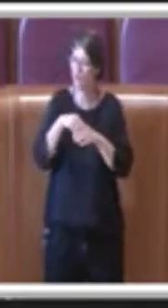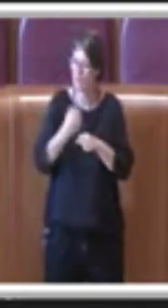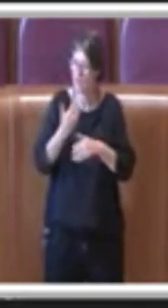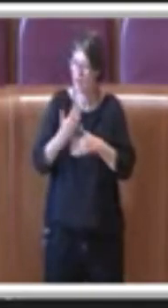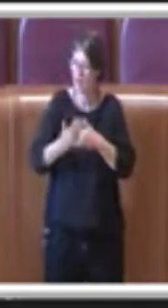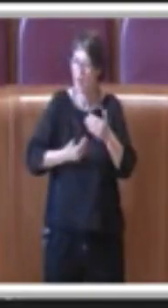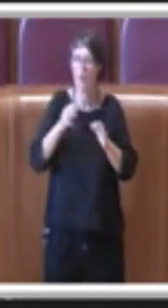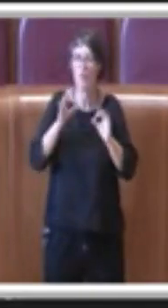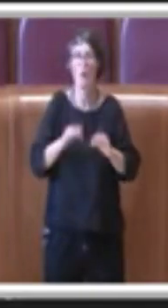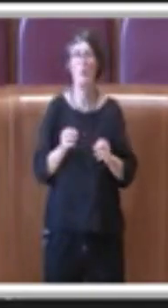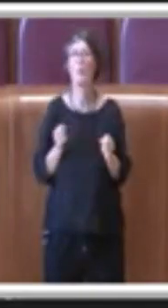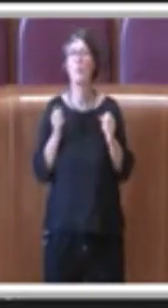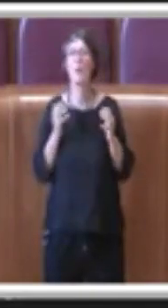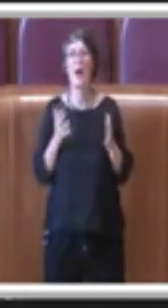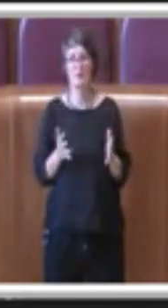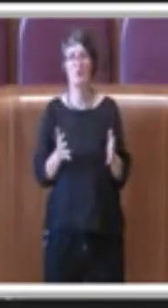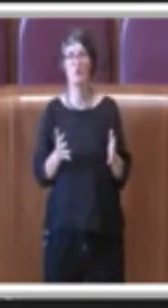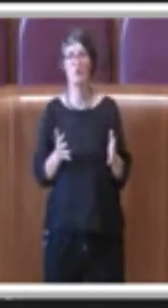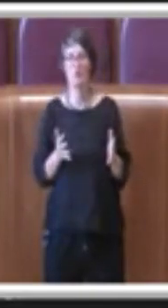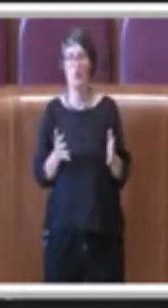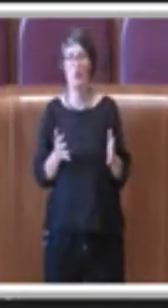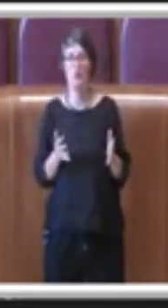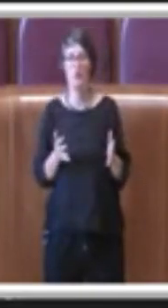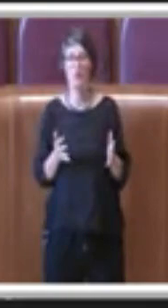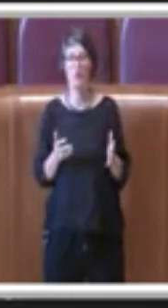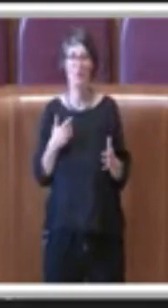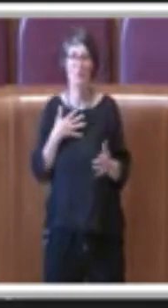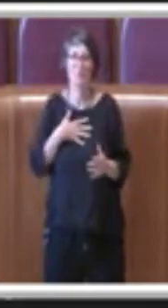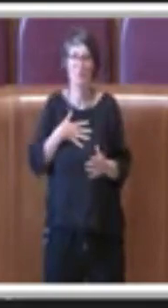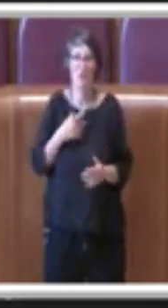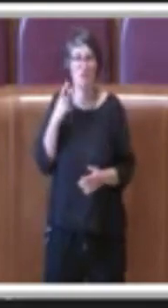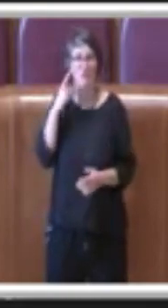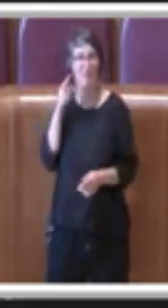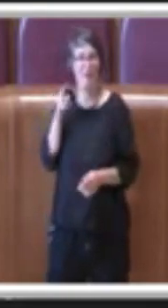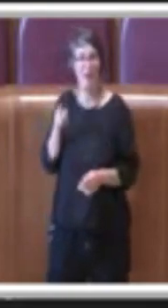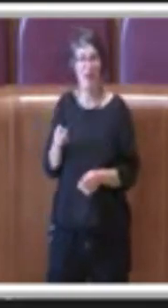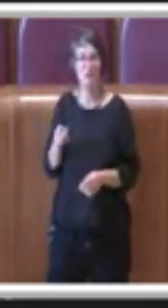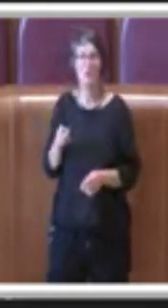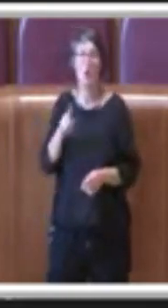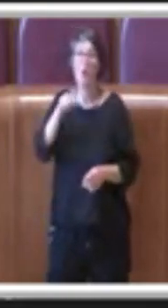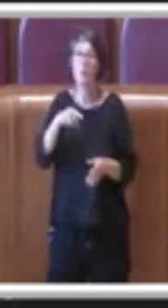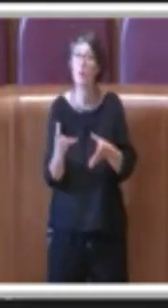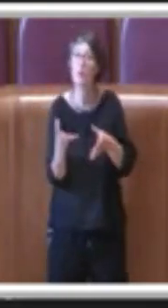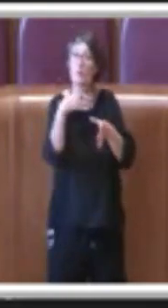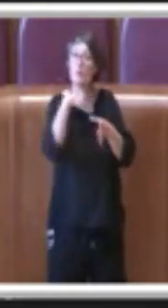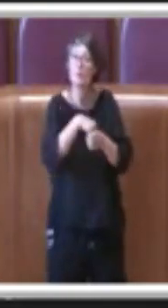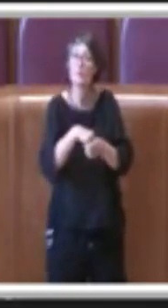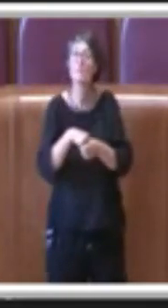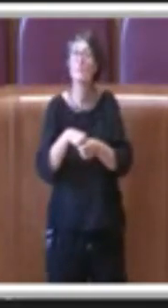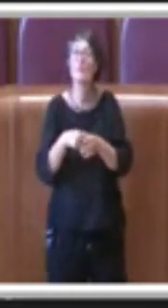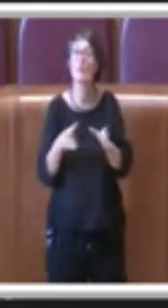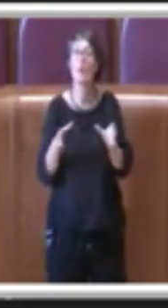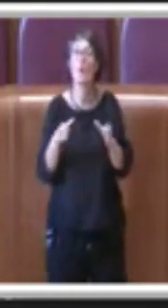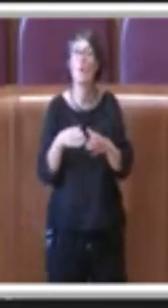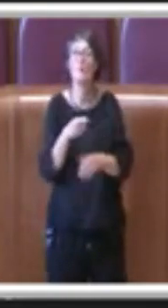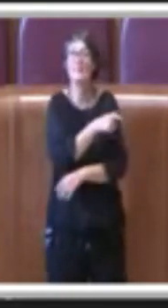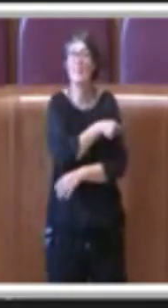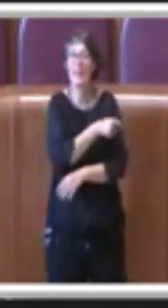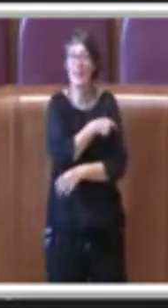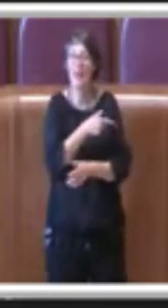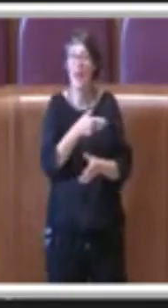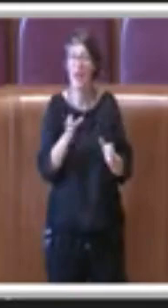ci fa piacere ascoltarlo, coinvolgendo anche le rappresentanze sindacali. Ecco, è una riforma che sicuramente rappresenta un